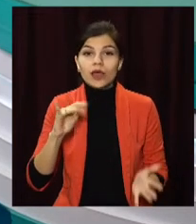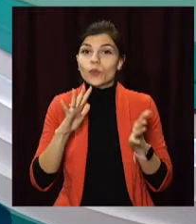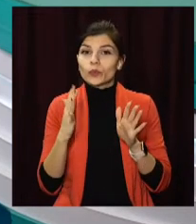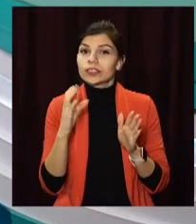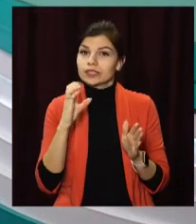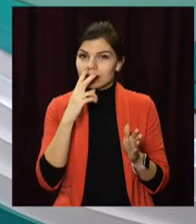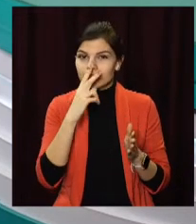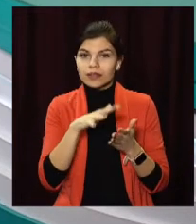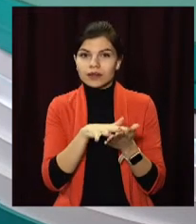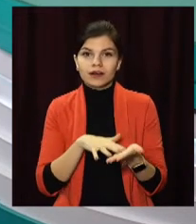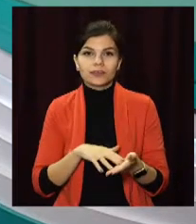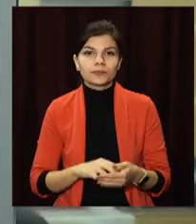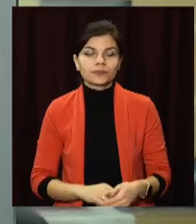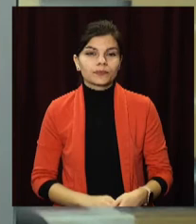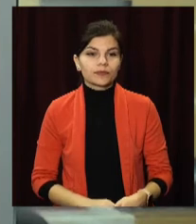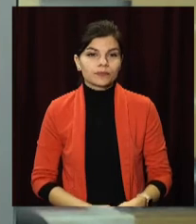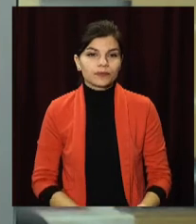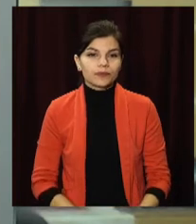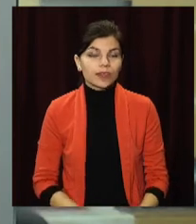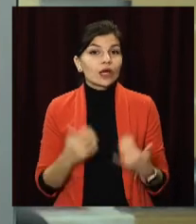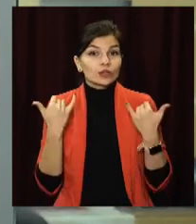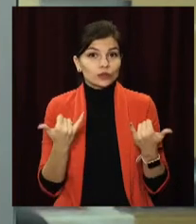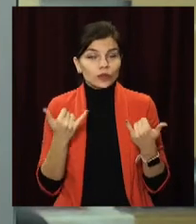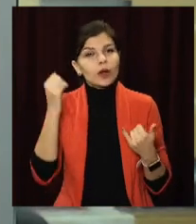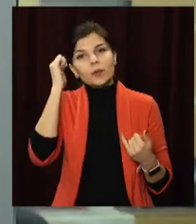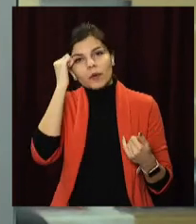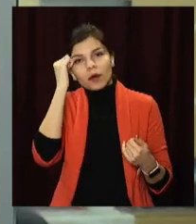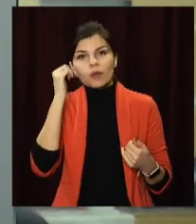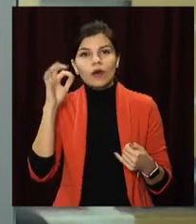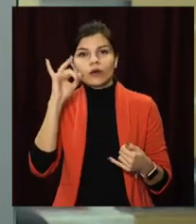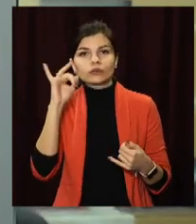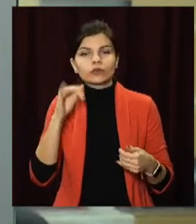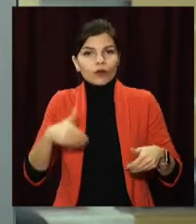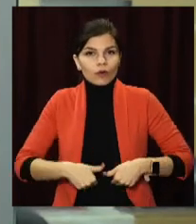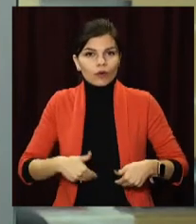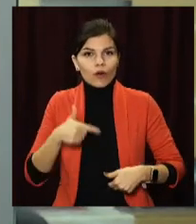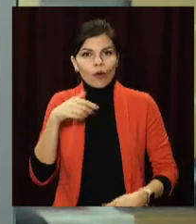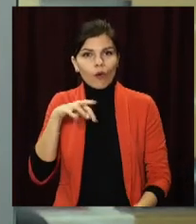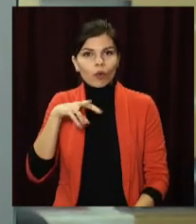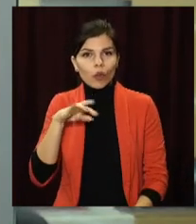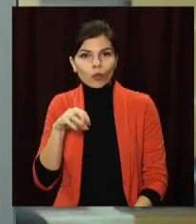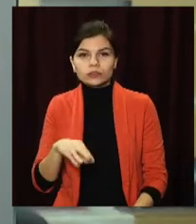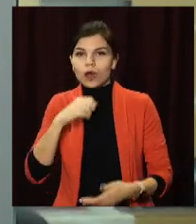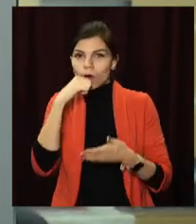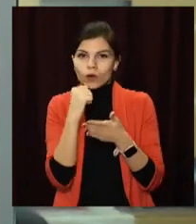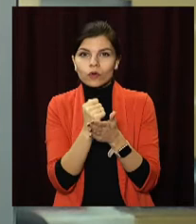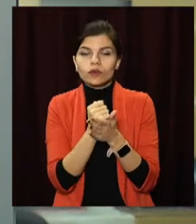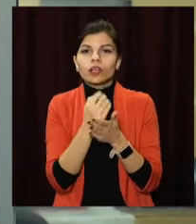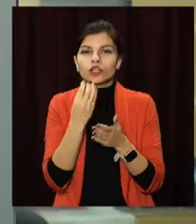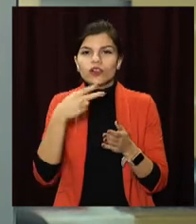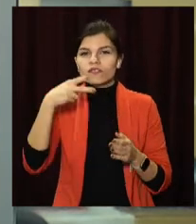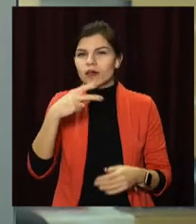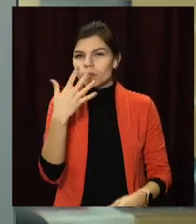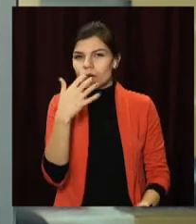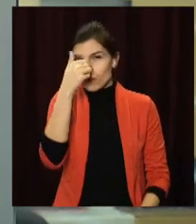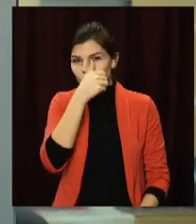події середи дивіться далі. Сьогодні день пам'яті жертв Голокосту. Резолюцію про затвердження цієї дати ухвалила у